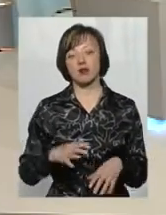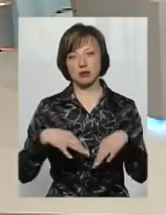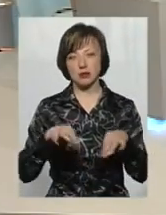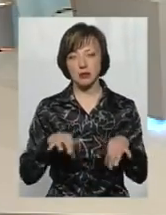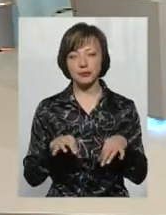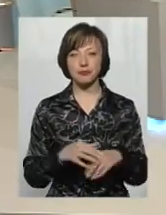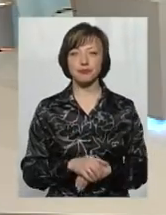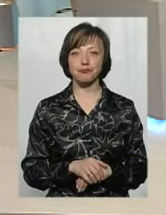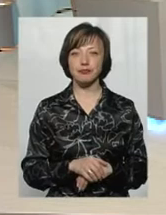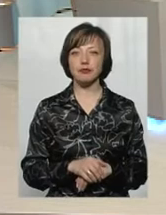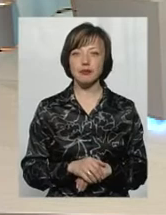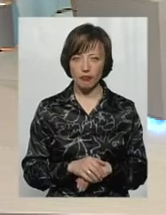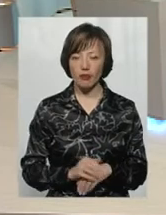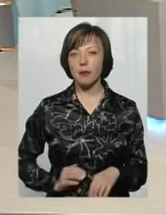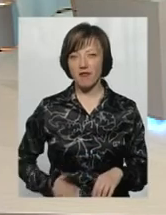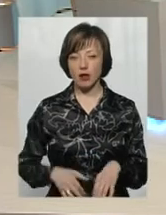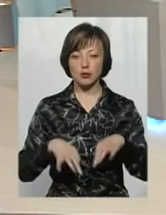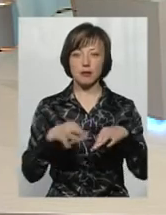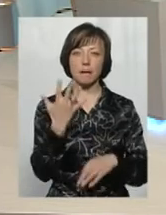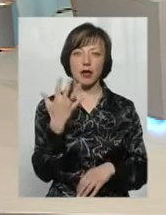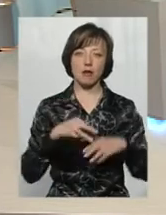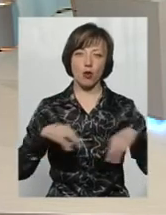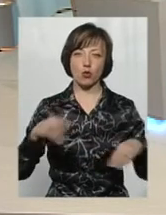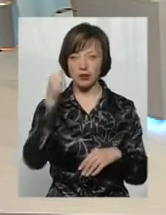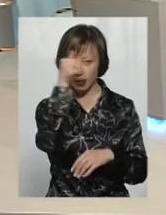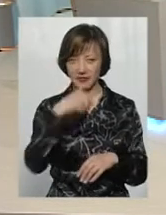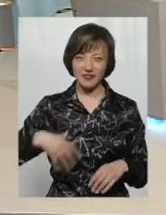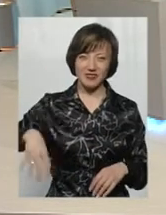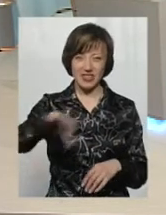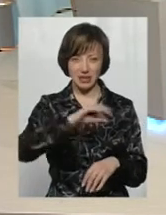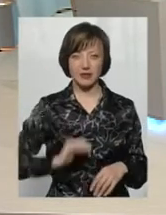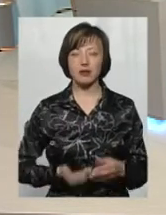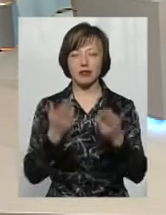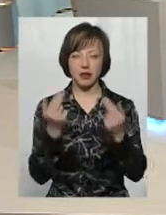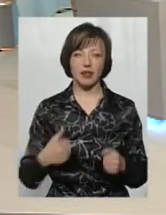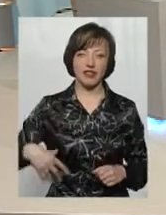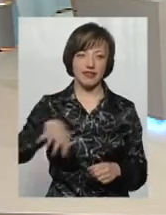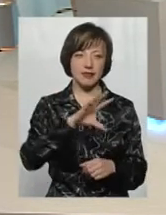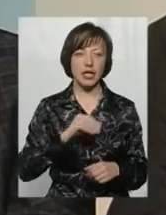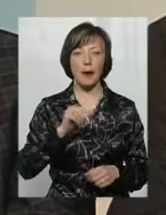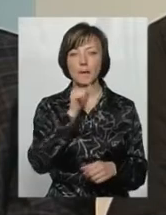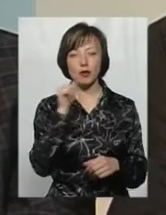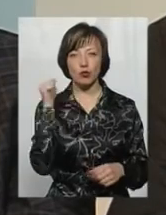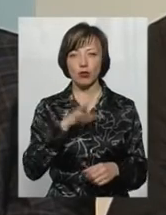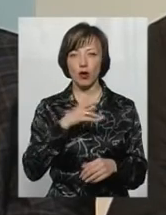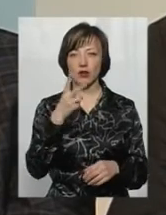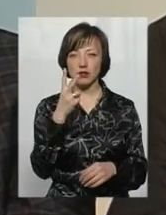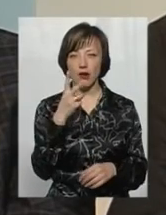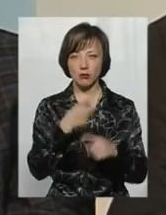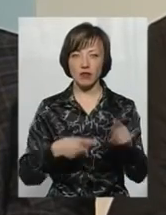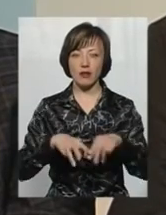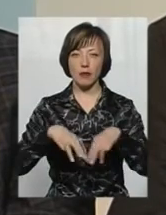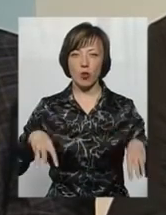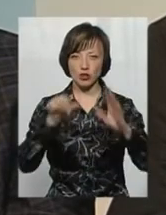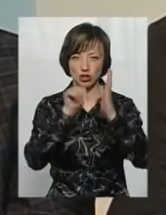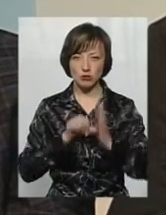У приватному, якщо не помиляюсь, 5 мільйонів. 5 так? мільйонів всього на рік. Це на всіх-всіх-всіх? Так. В минулому році було 2,5 мільйона на